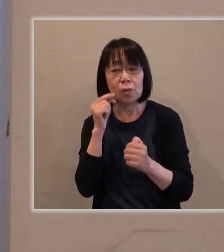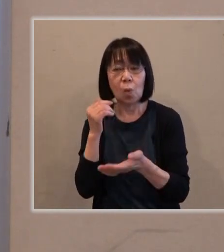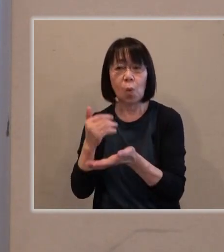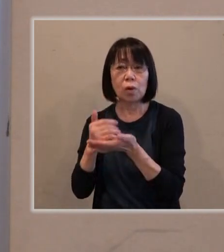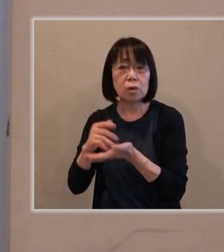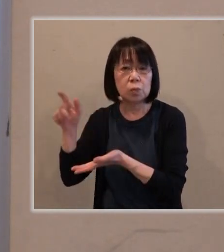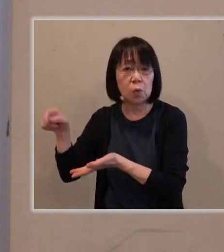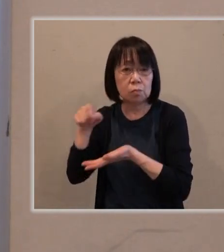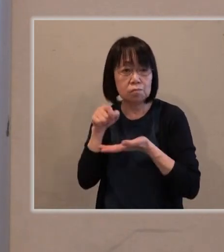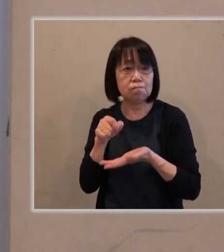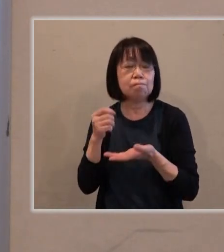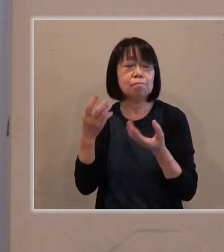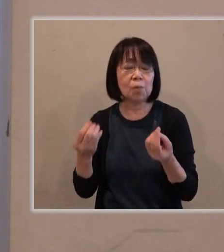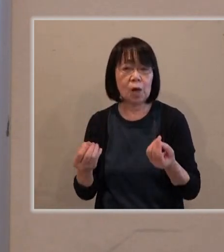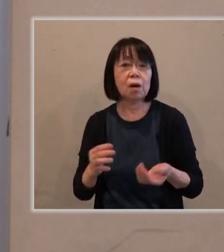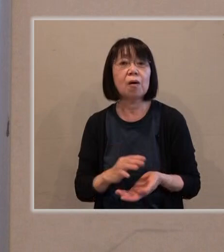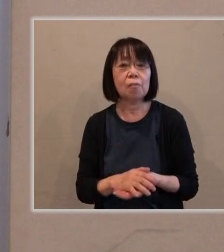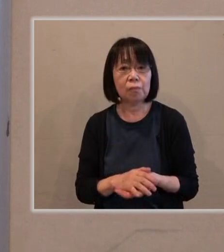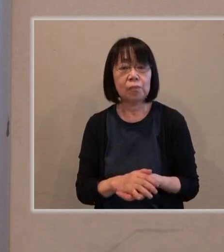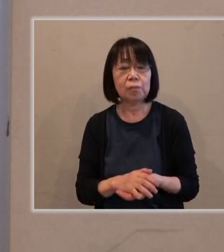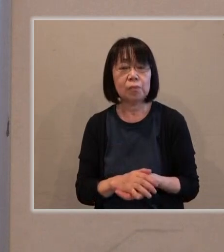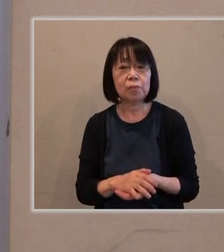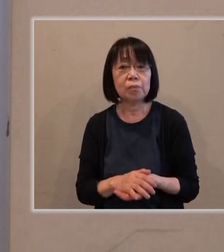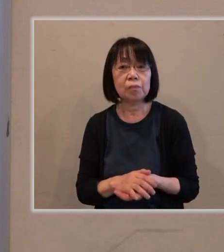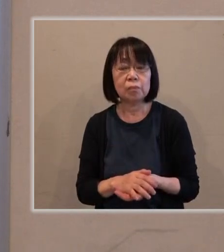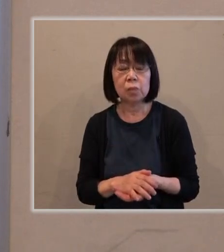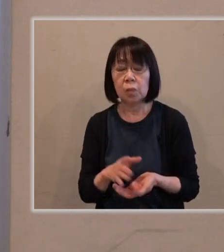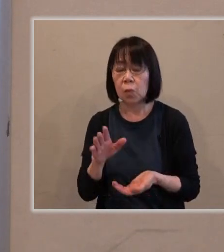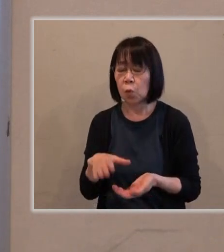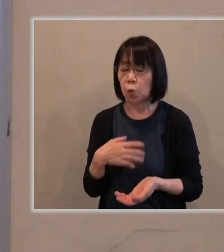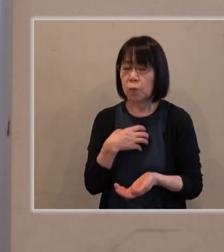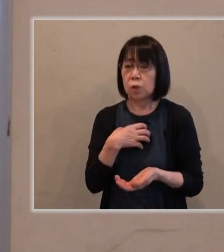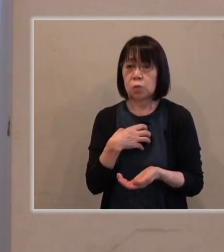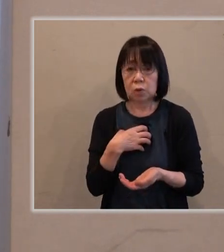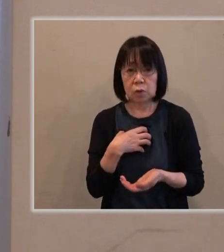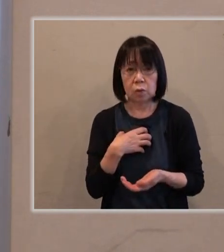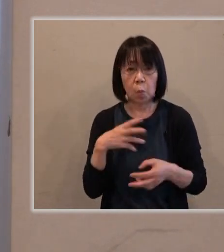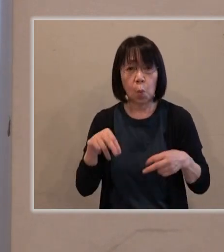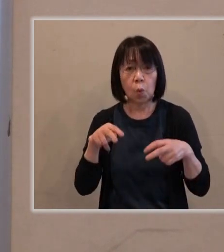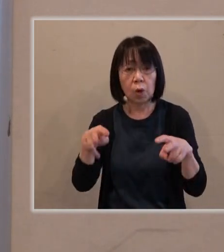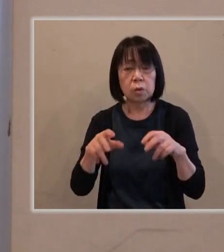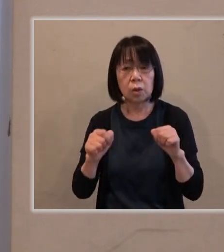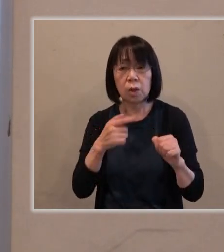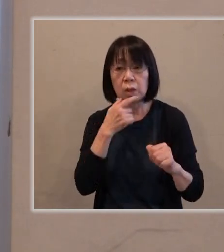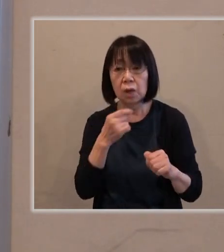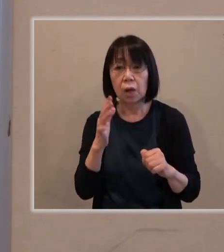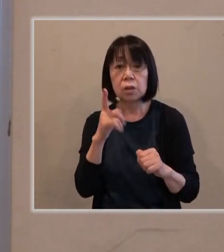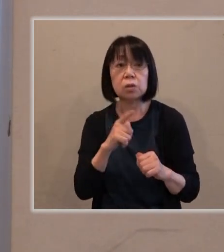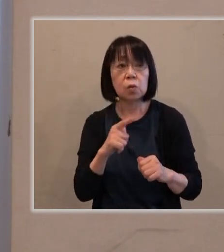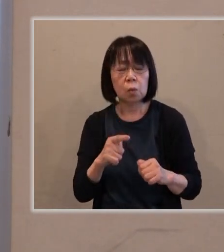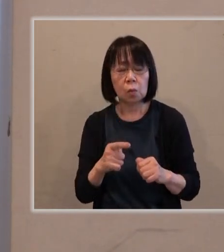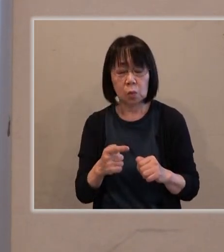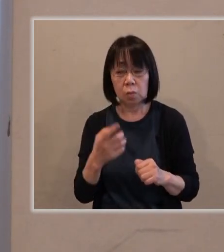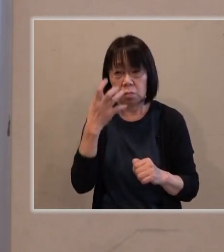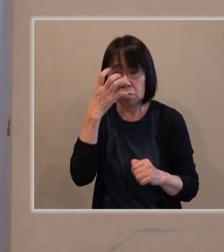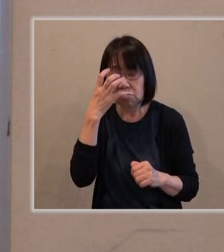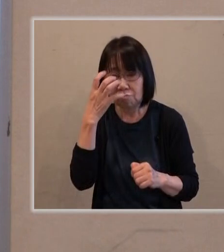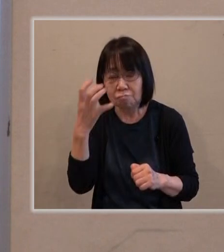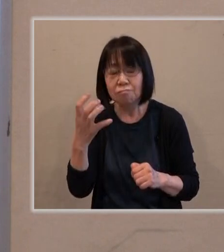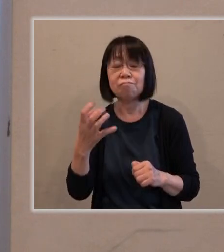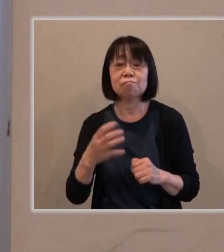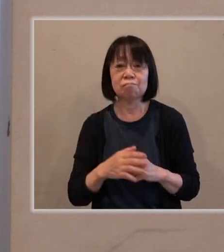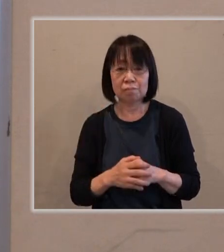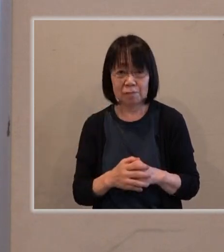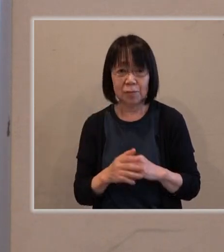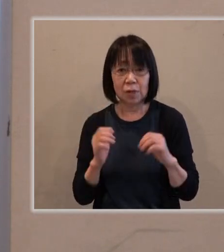てましたよね。で、私それちょっとびっくりしまして、ボランティアやりたい人ってそんなにたくさんいたんだって。なかな